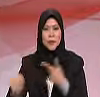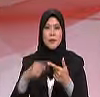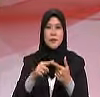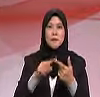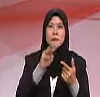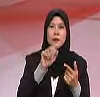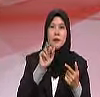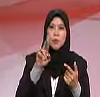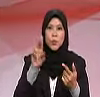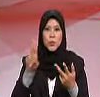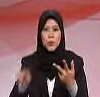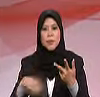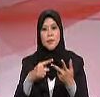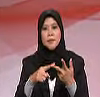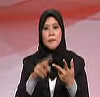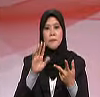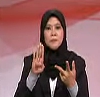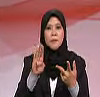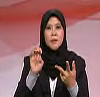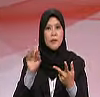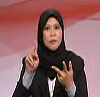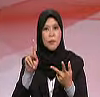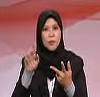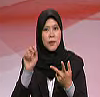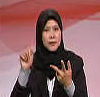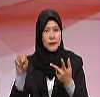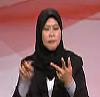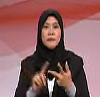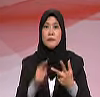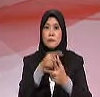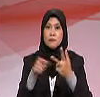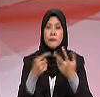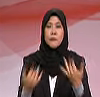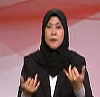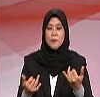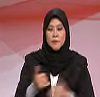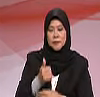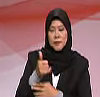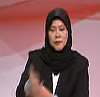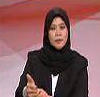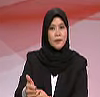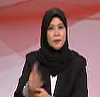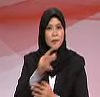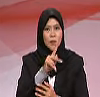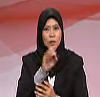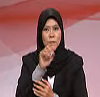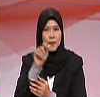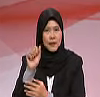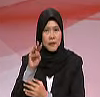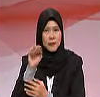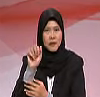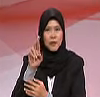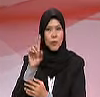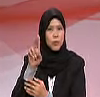dan Bengkongan. Kami telah memilih untuk ke Kota Marudu supaya untuk kita membantu lagi lebih